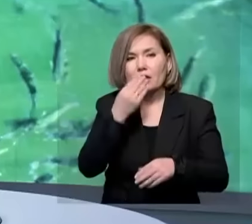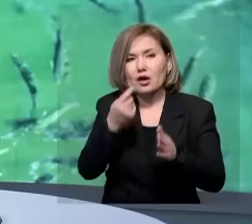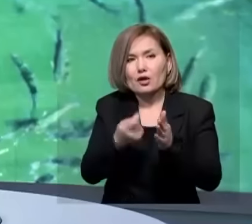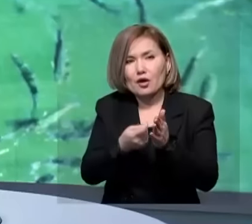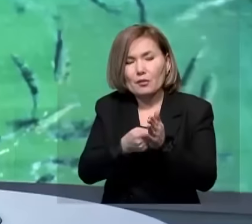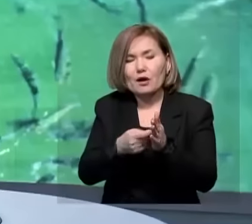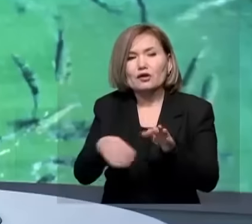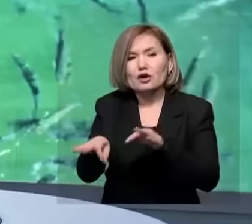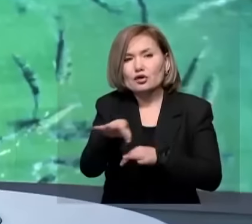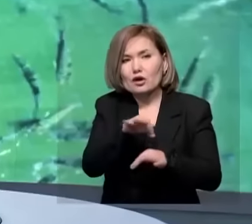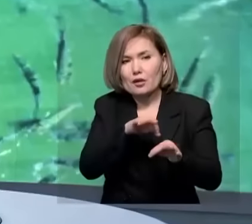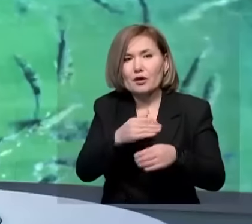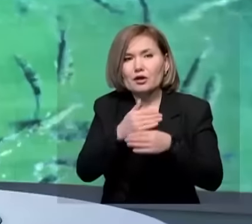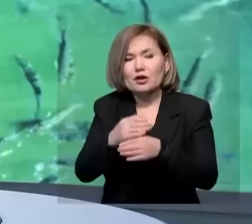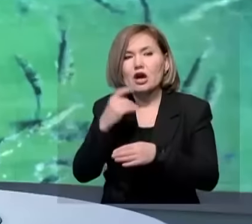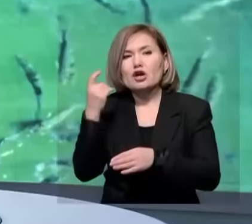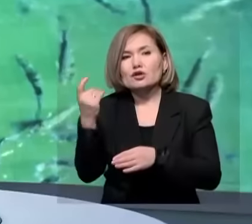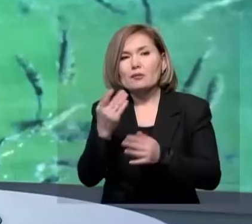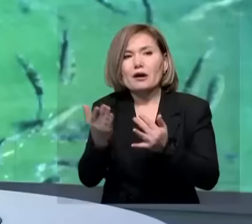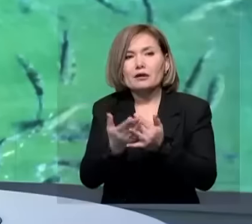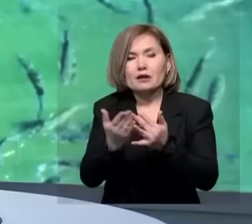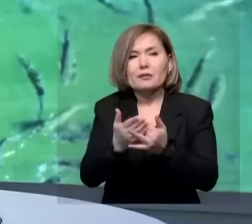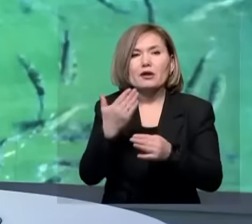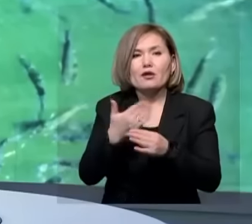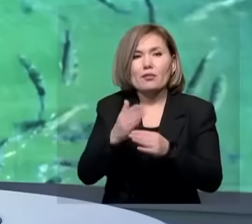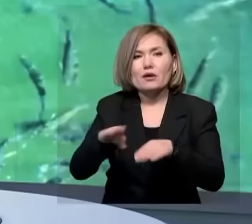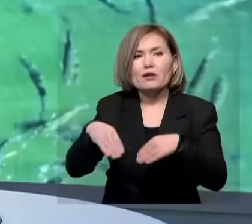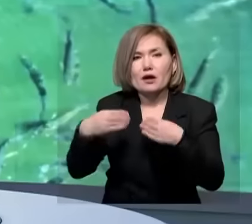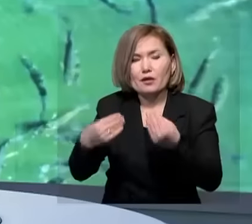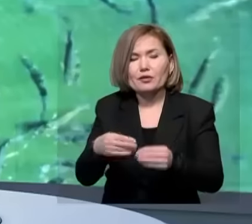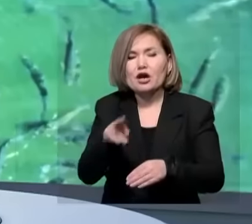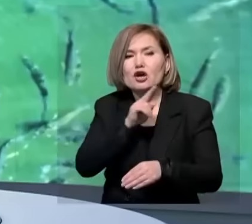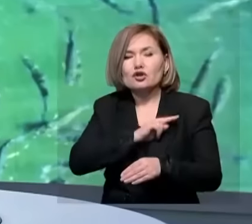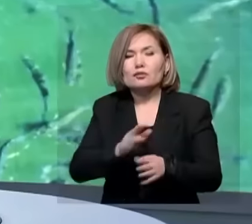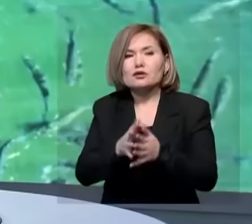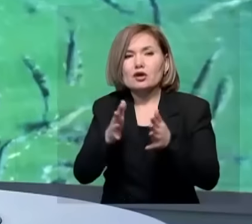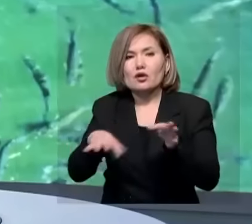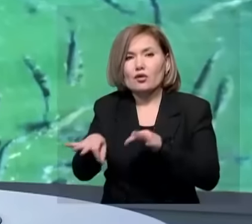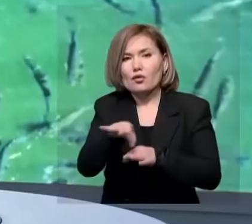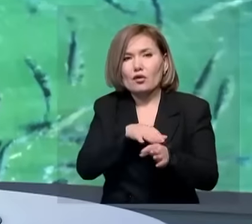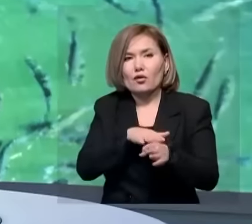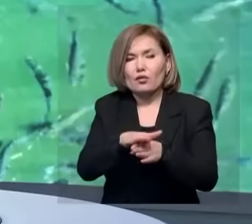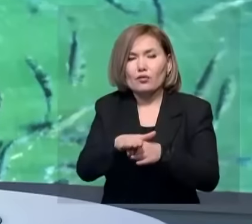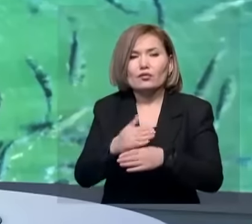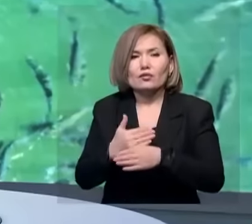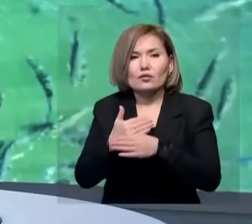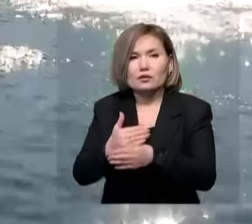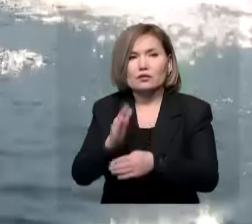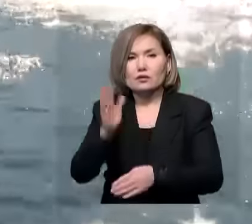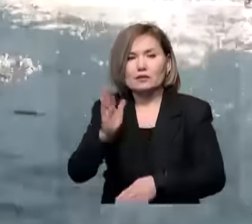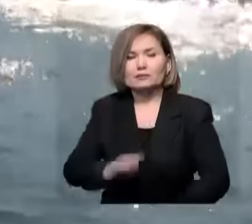жобаларды субсидиялау шаруашылықтарға жеңілдетілген несие беру бағытында үлкен қолдау жасалмақ.